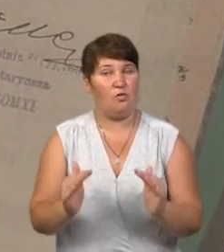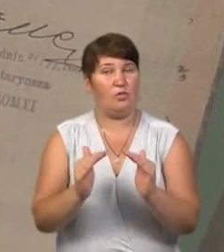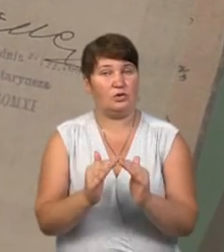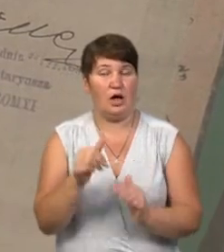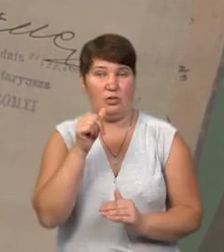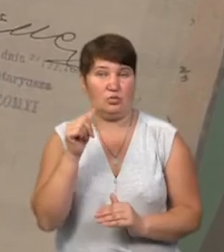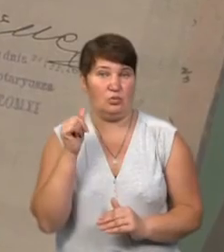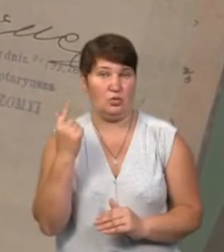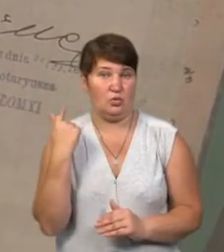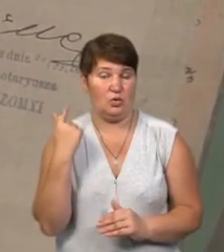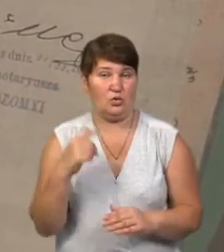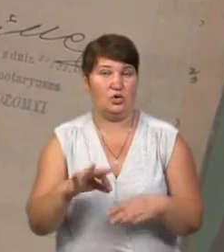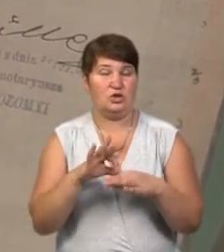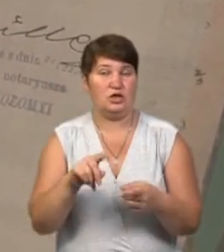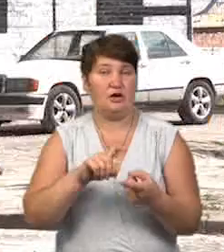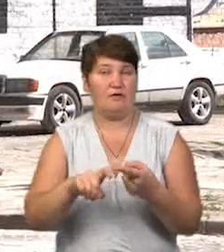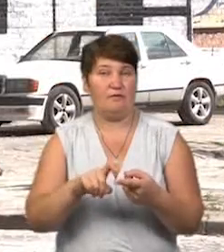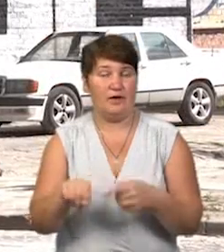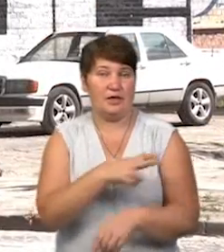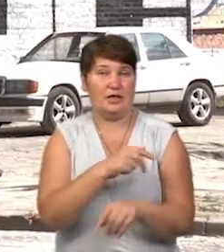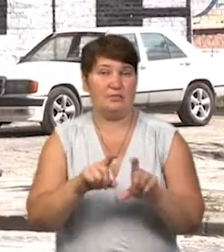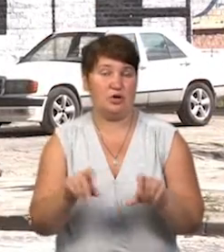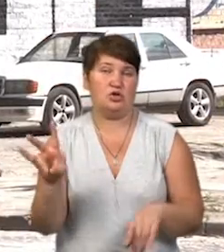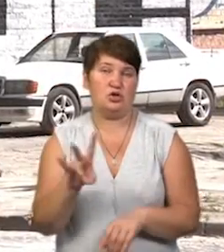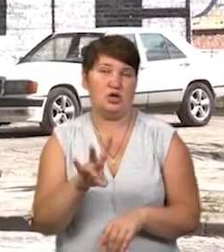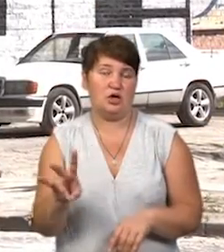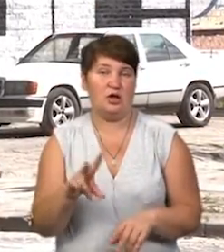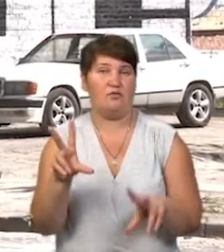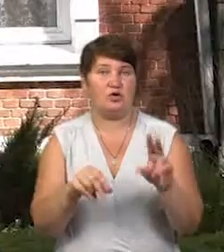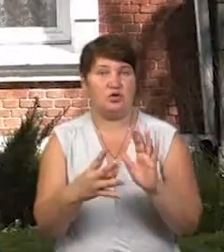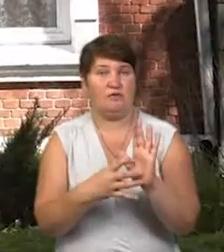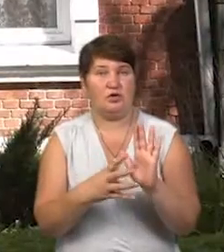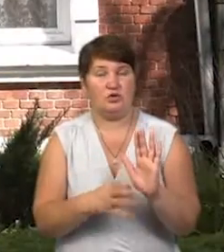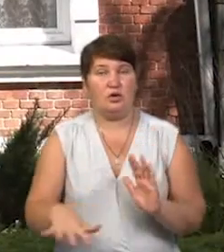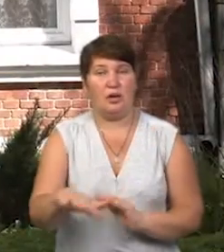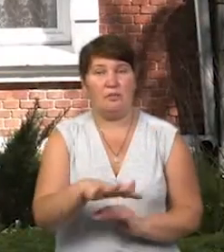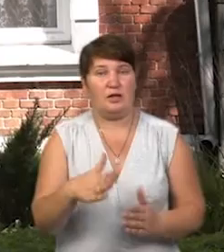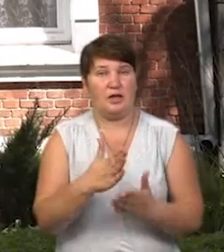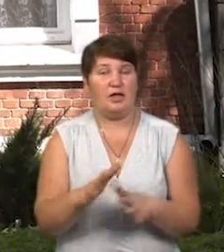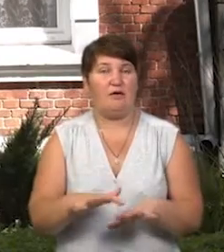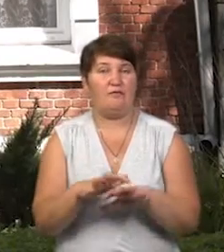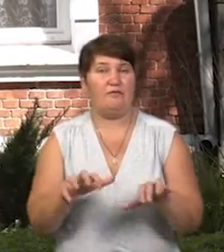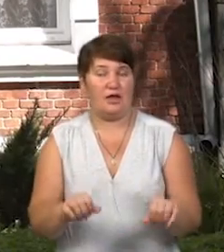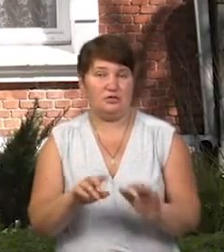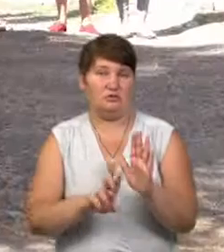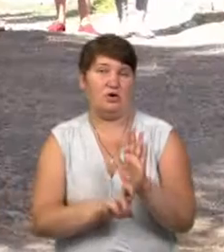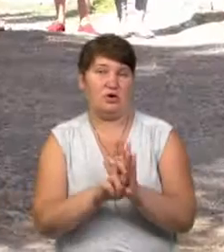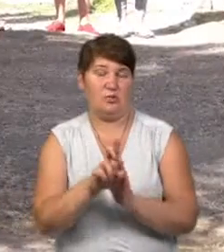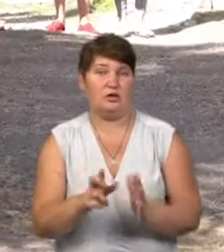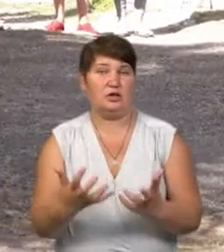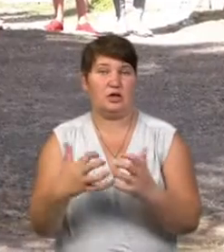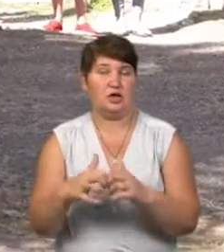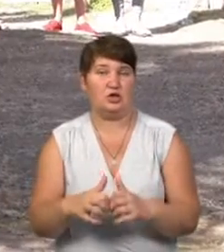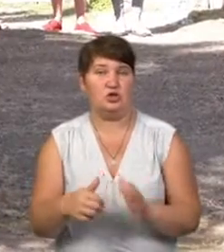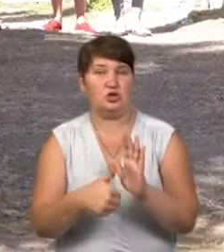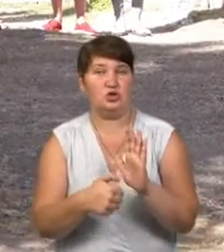року – шкірвендиспансером. Священник вважає, що ці 900 квадратних метрів є власністю Римо-католицької громади, яка на лічує 600 прихожан. За